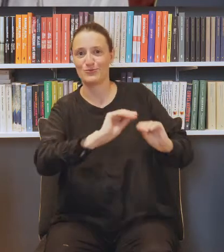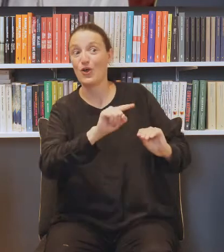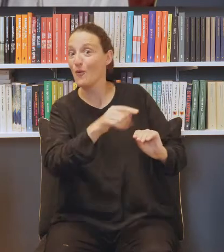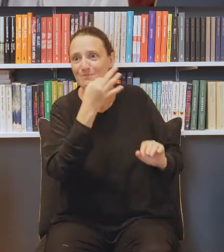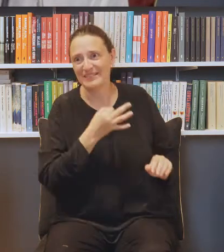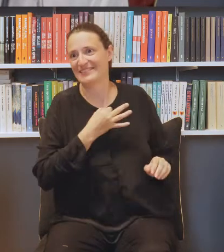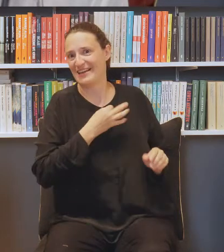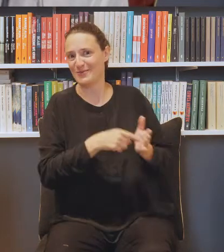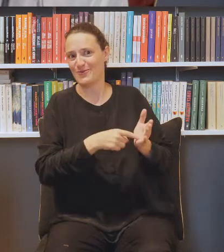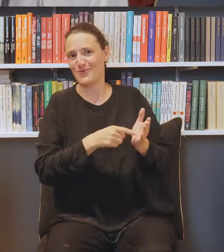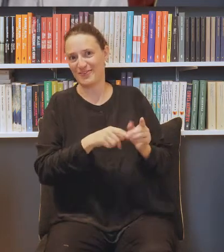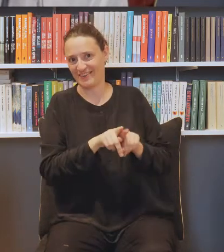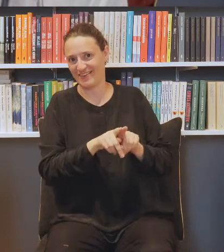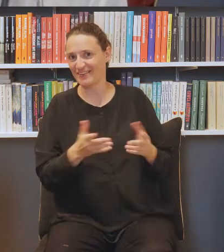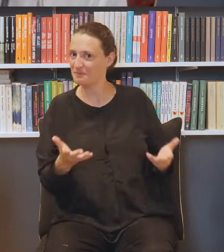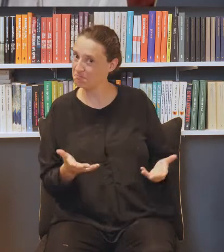dopytywał,